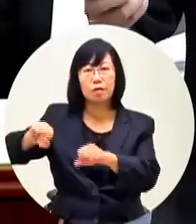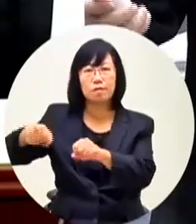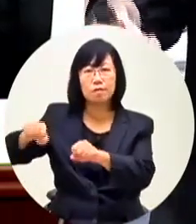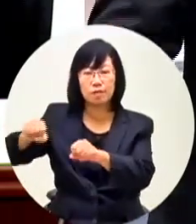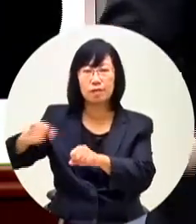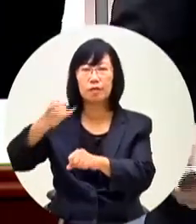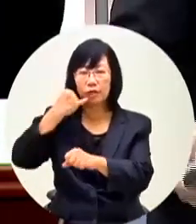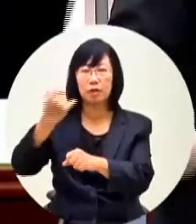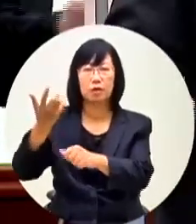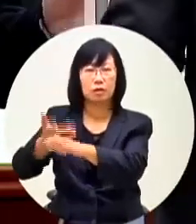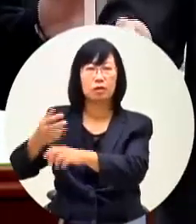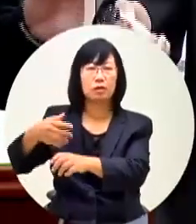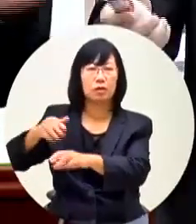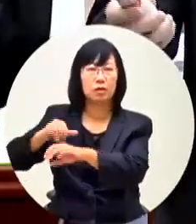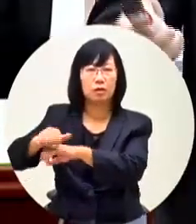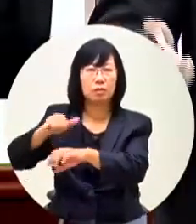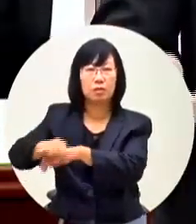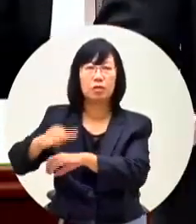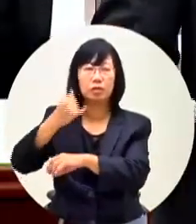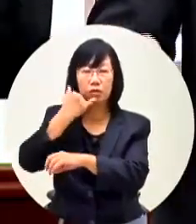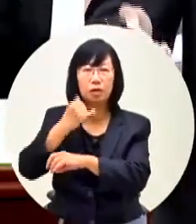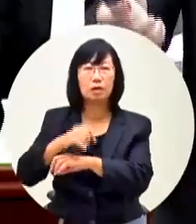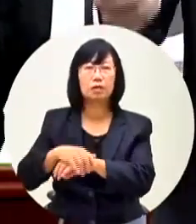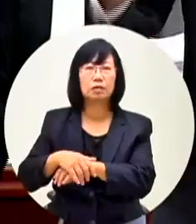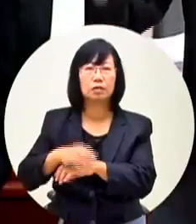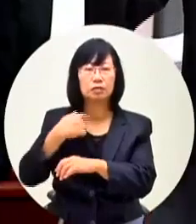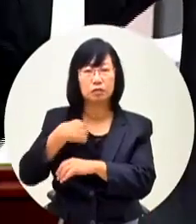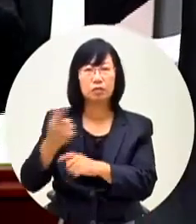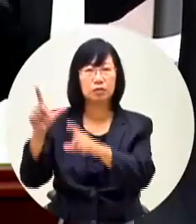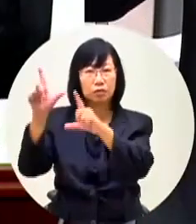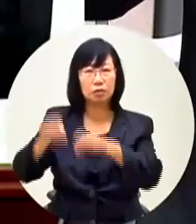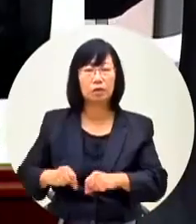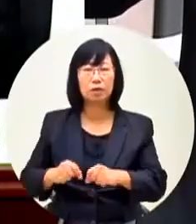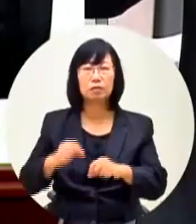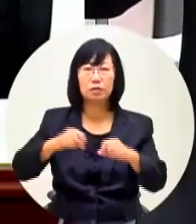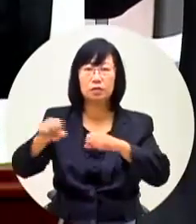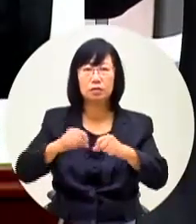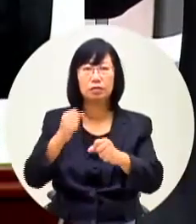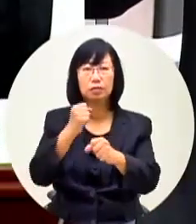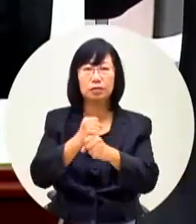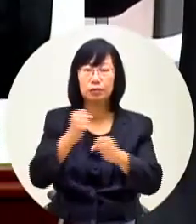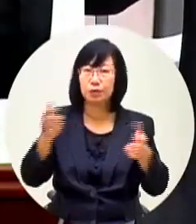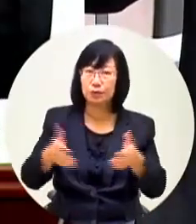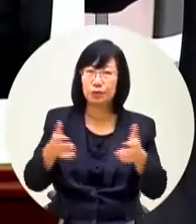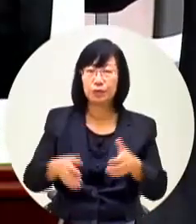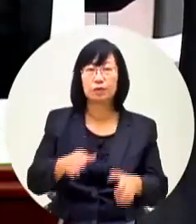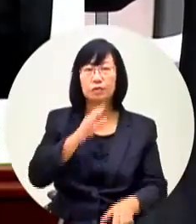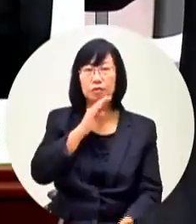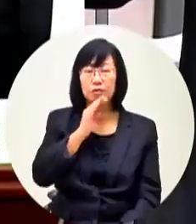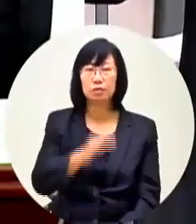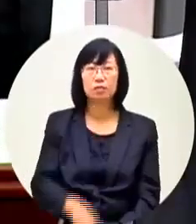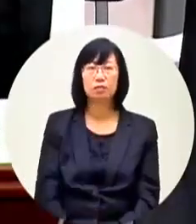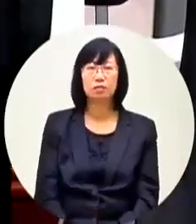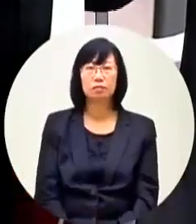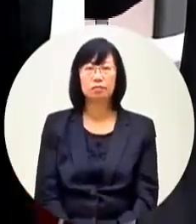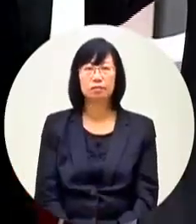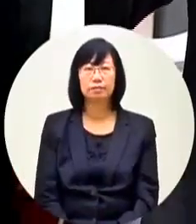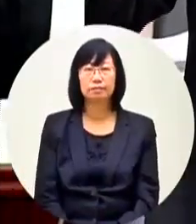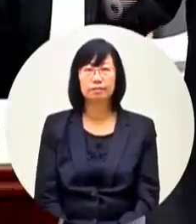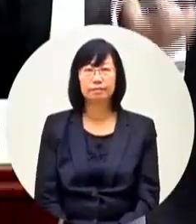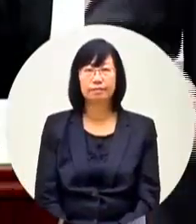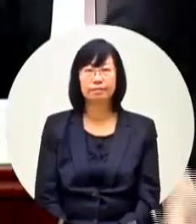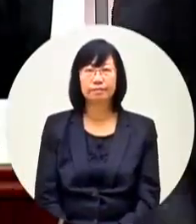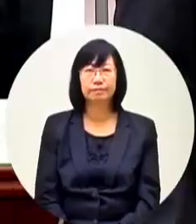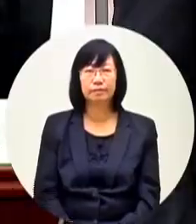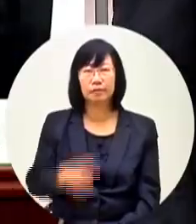通车完了以后再做慢车道，都是按照计划在施工，哪一点没有按照计划在施工？ 好了好了，黄